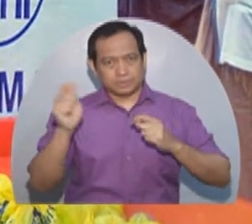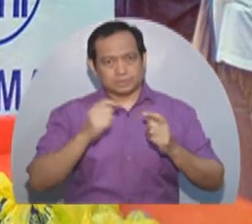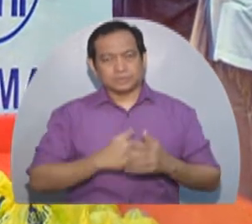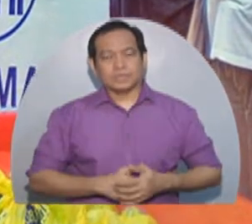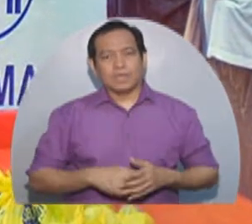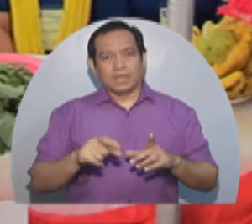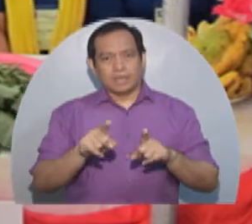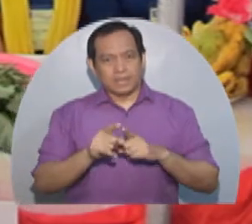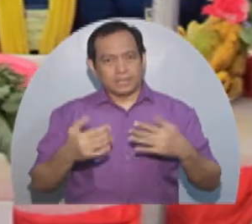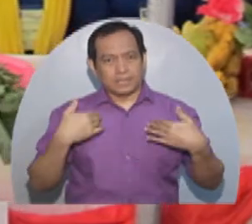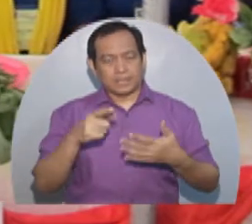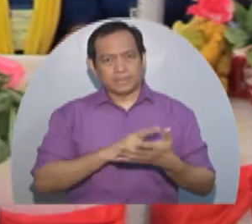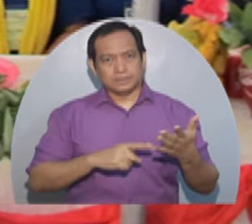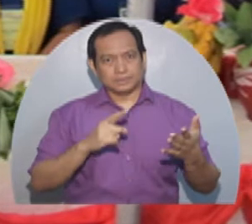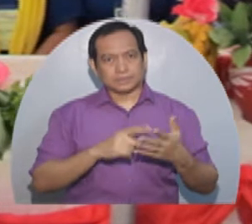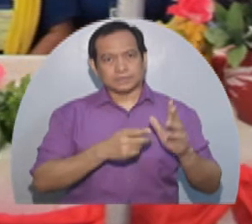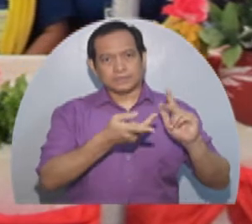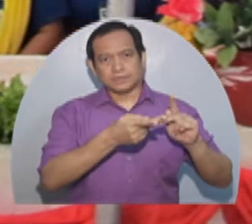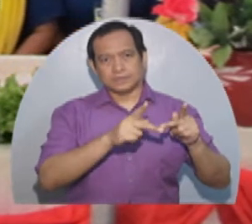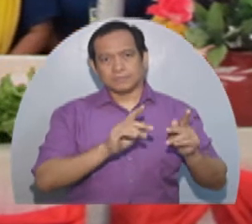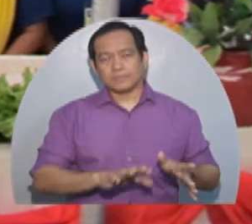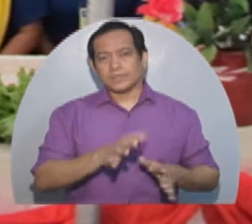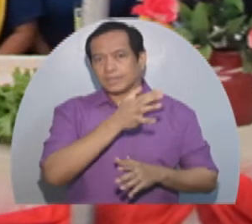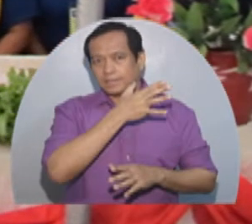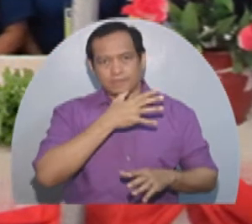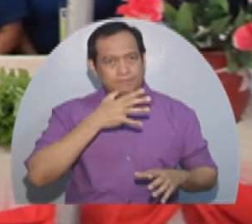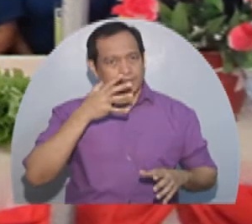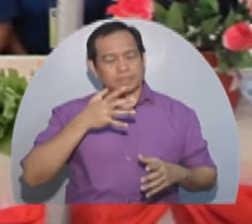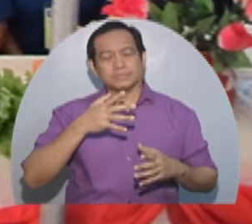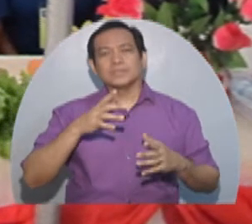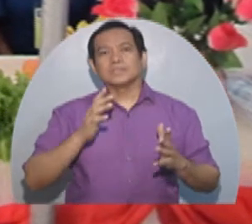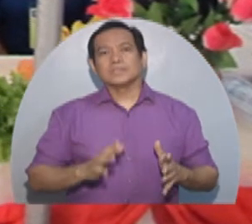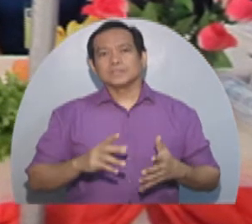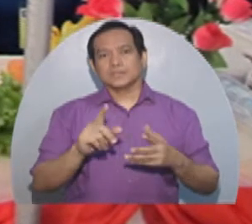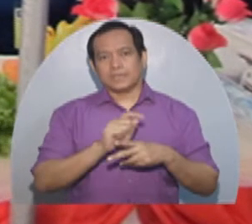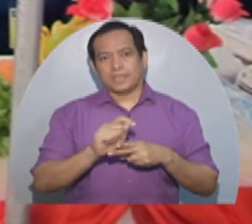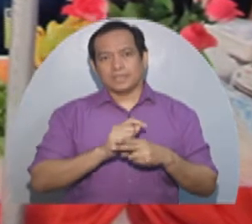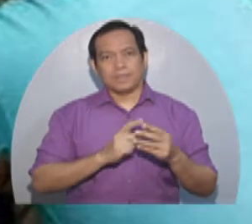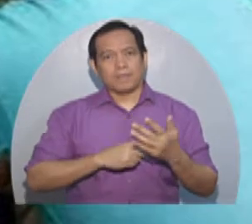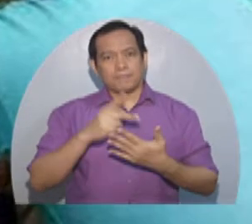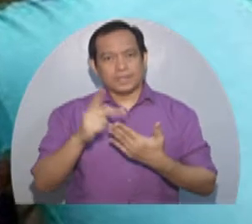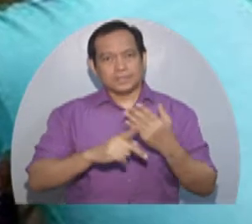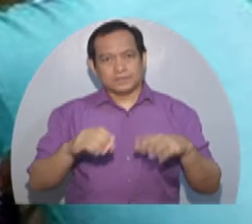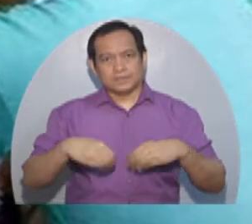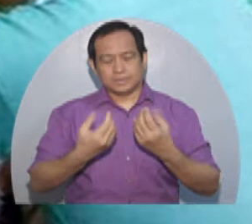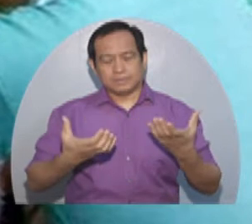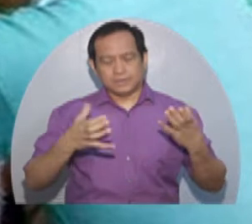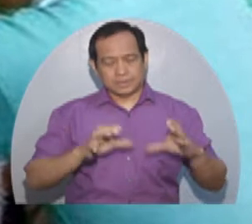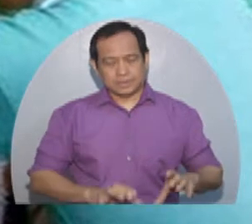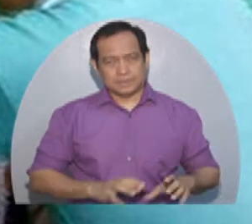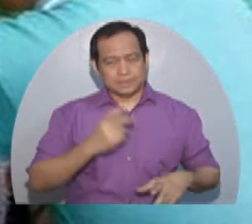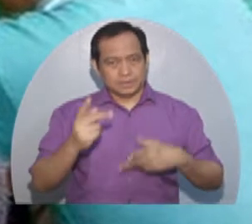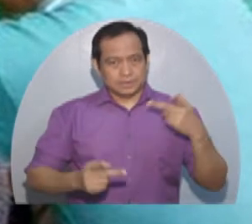na bagyo. Nariyan din ang kanilang kabalikat sa kabuhayan Farmers Training Program. Dito naman binibigyan